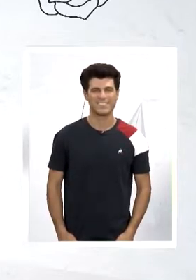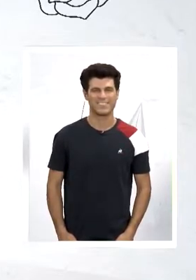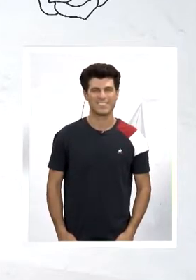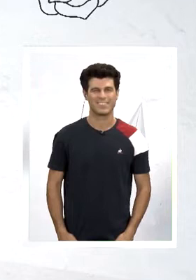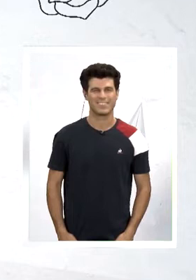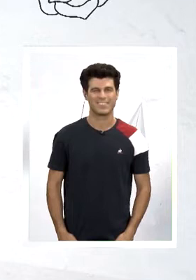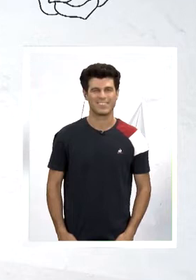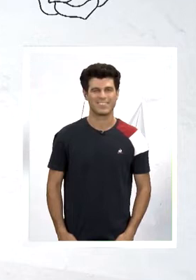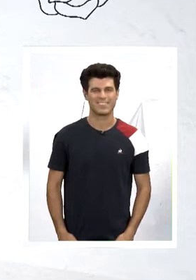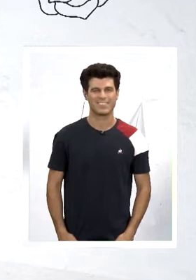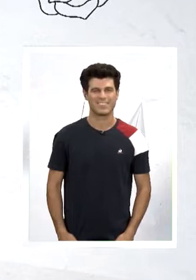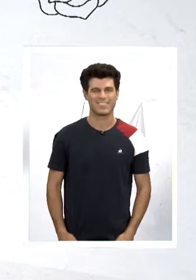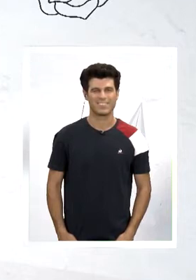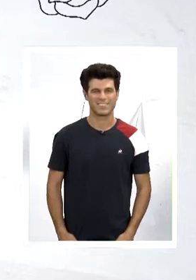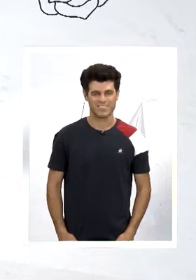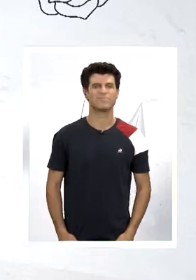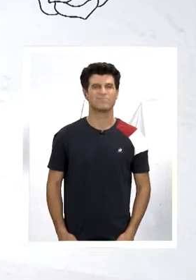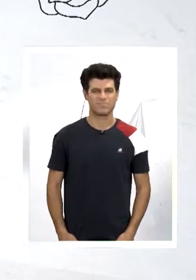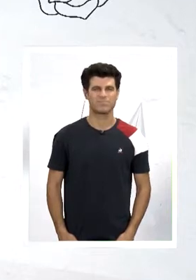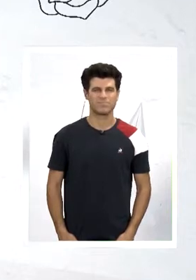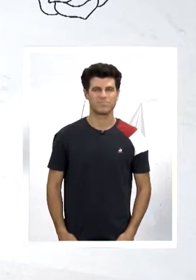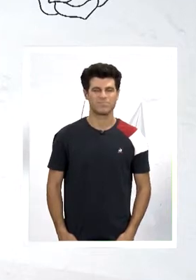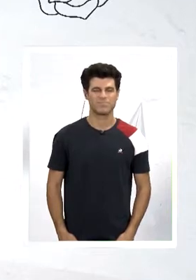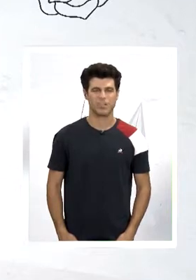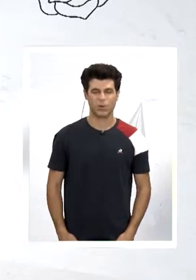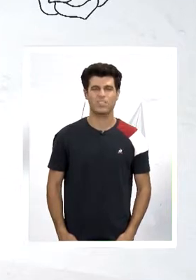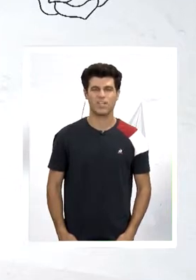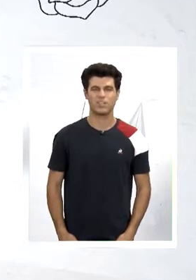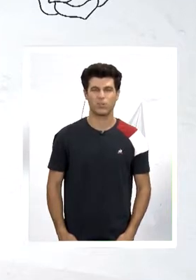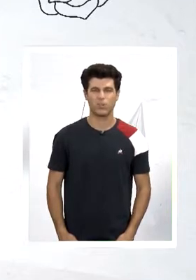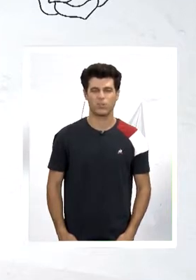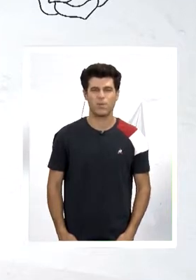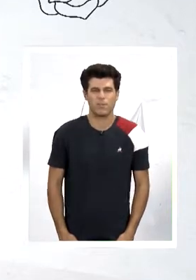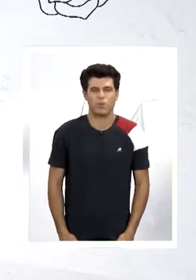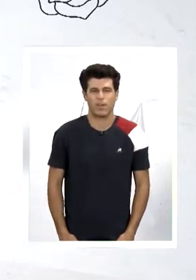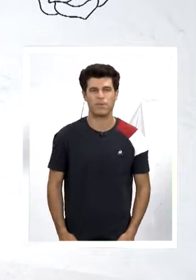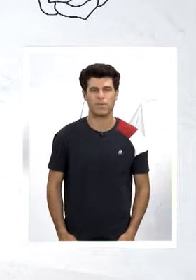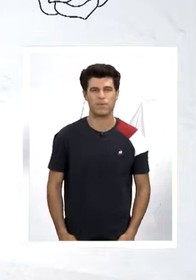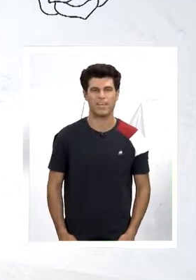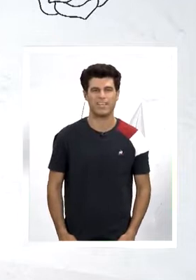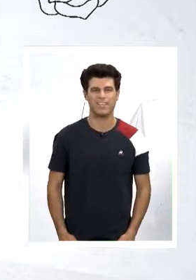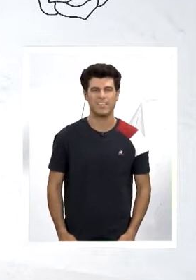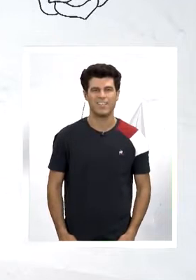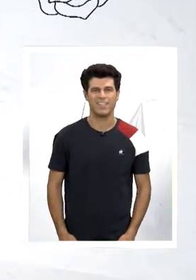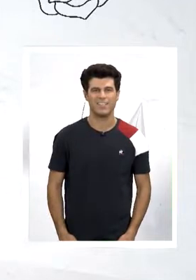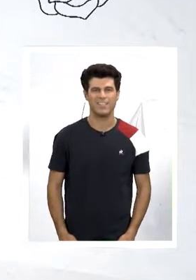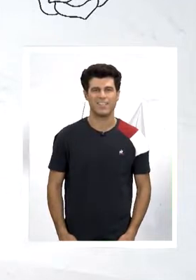שאנחנו באות אליה ולישון אצלה. וכל זה עכשיו לא ממש קורה בימים